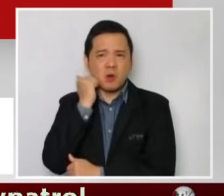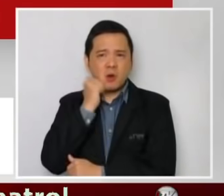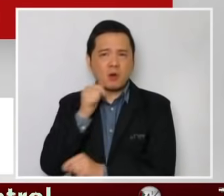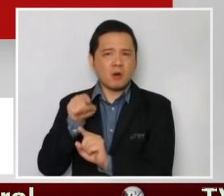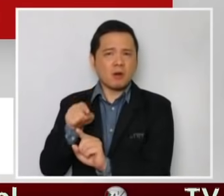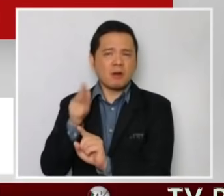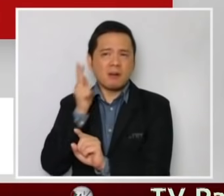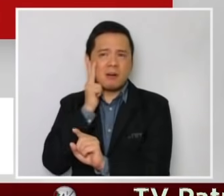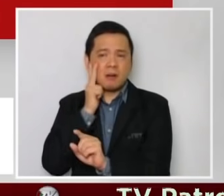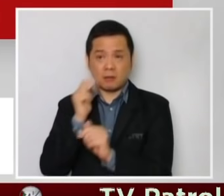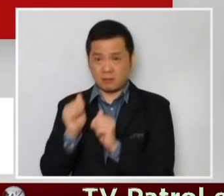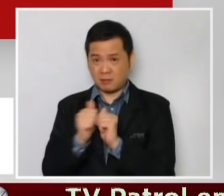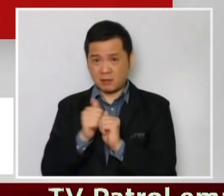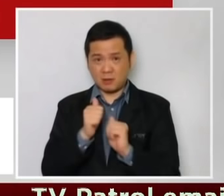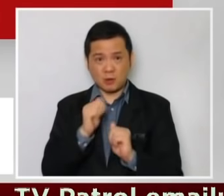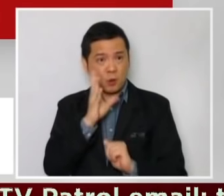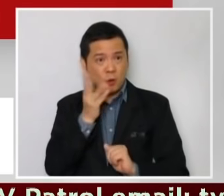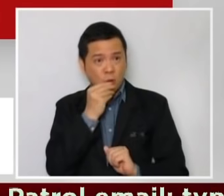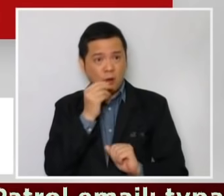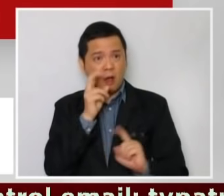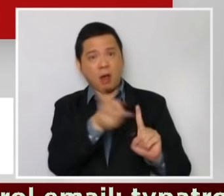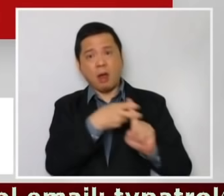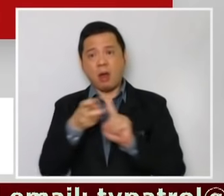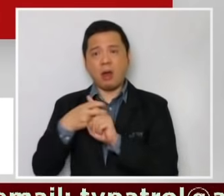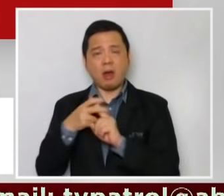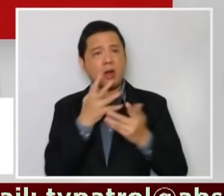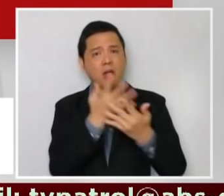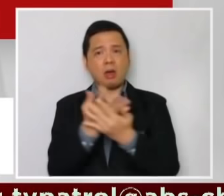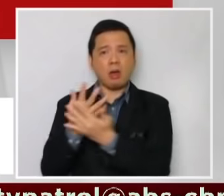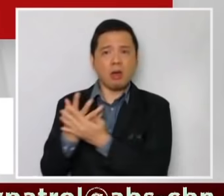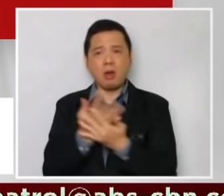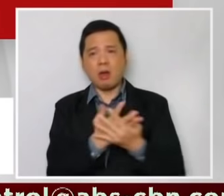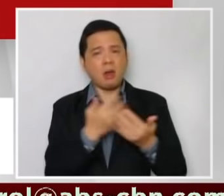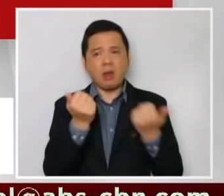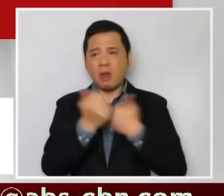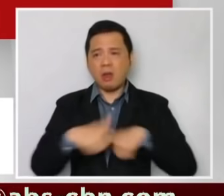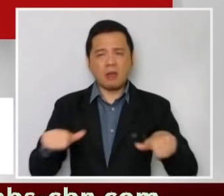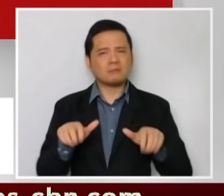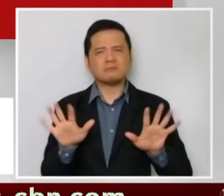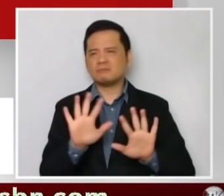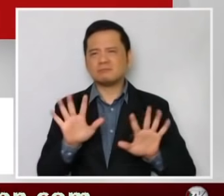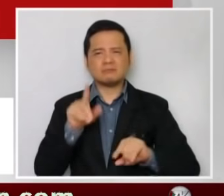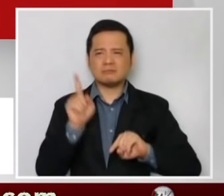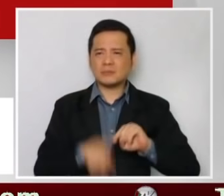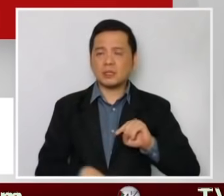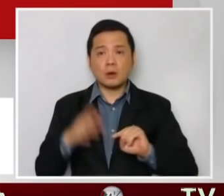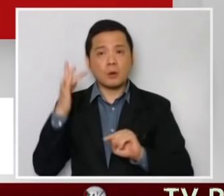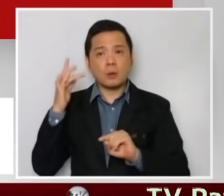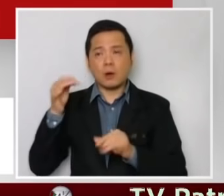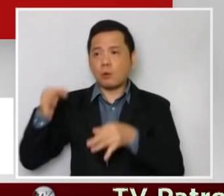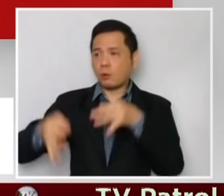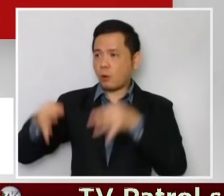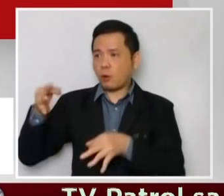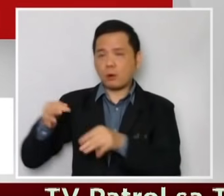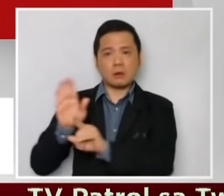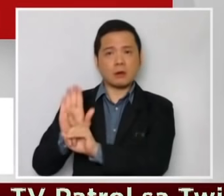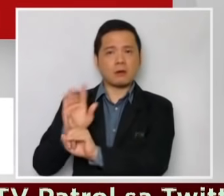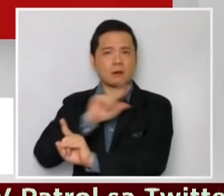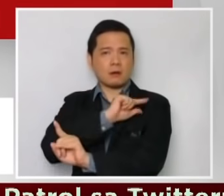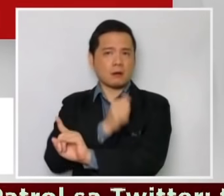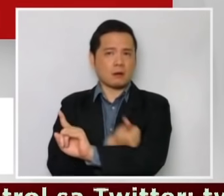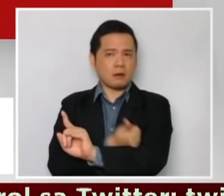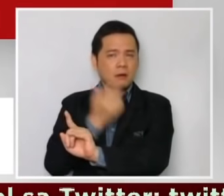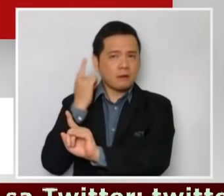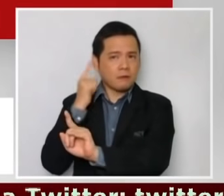at ipakulong ang sinumang tao, senador man o hindi. Dahil tanging ang korte lamang ang may kapangyarihan na maglabas